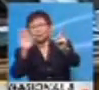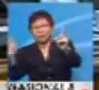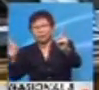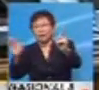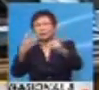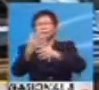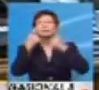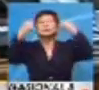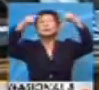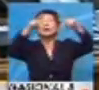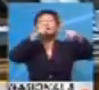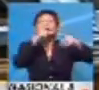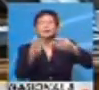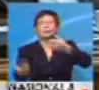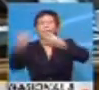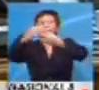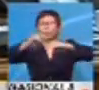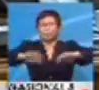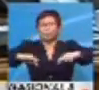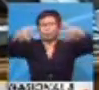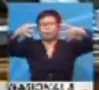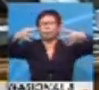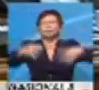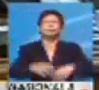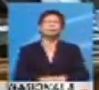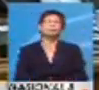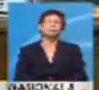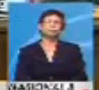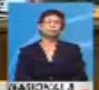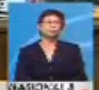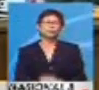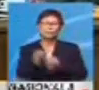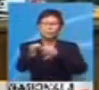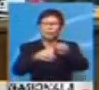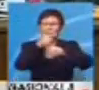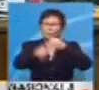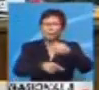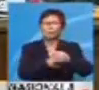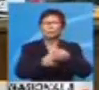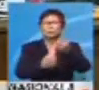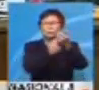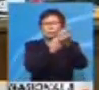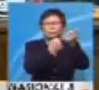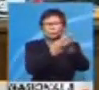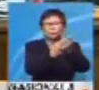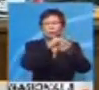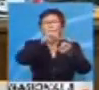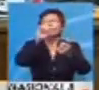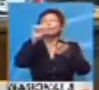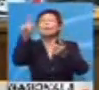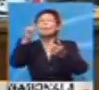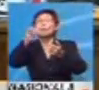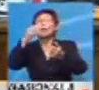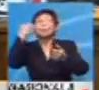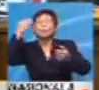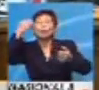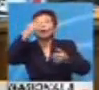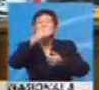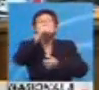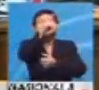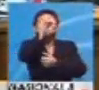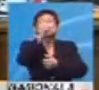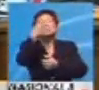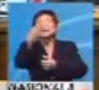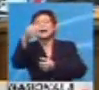kejayaan Kedah marah ke peringkat suku akhir Sumatera itu mengulas mengenai penajaan kosmetik yang juga pemilik dihaps